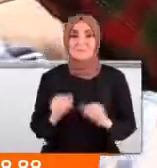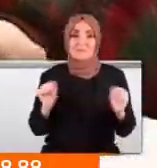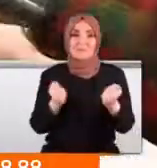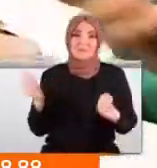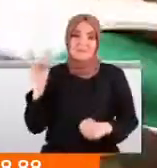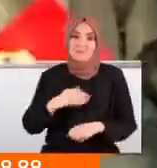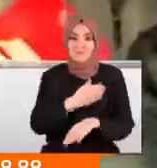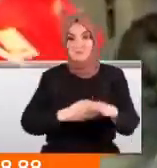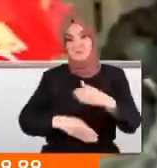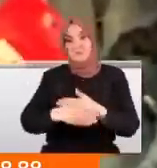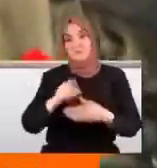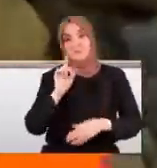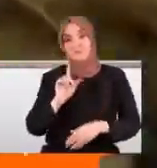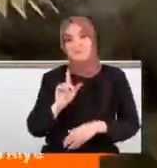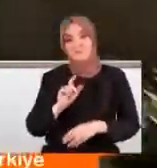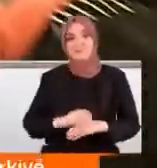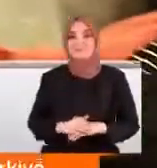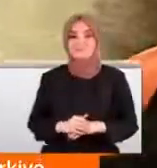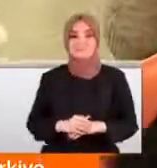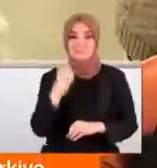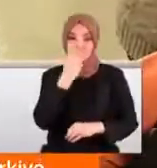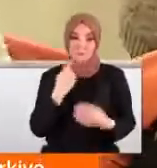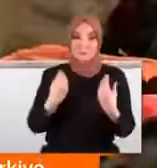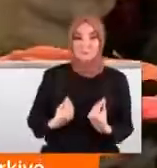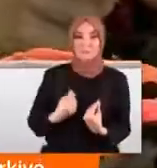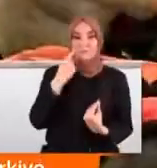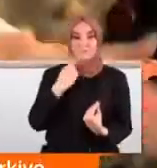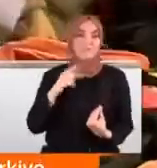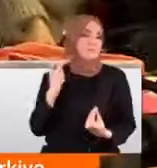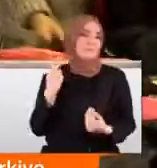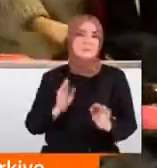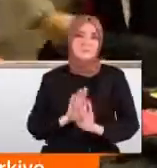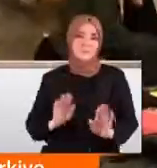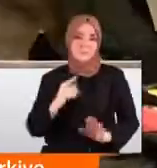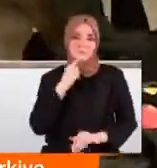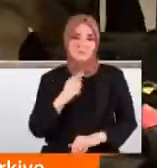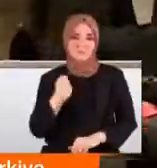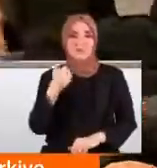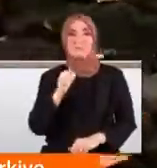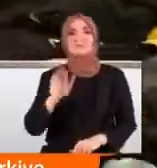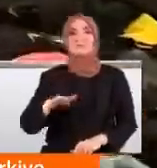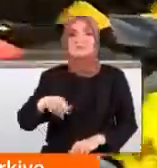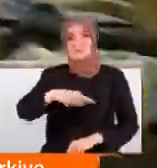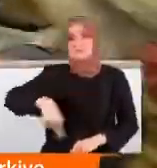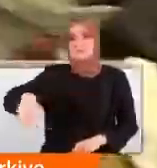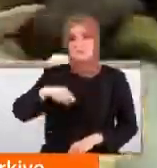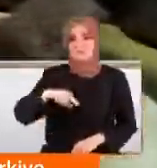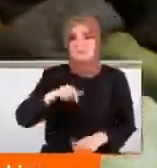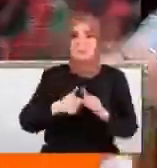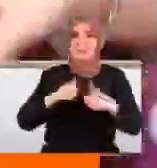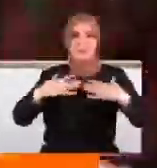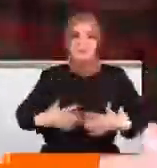gerekiyor. Şimdi vazgeçmeyi süsünüz. Asla. Tezgah kaç lira? 60 lira 60. 60 lira kazaklar.